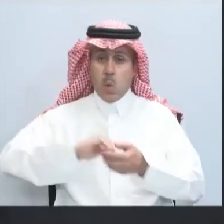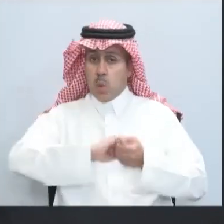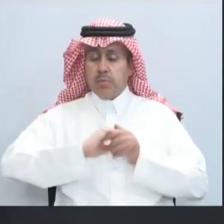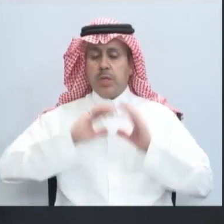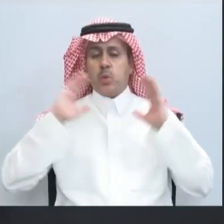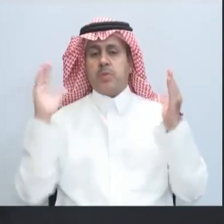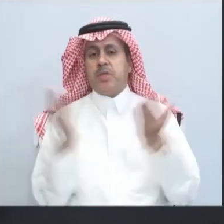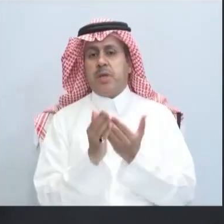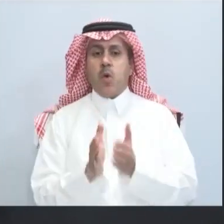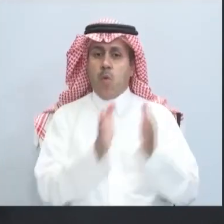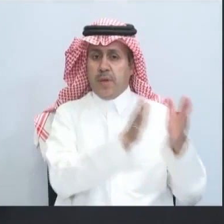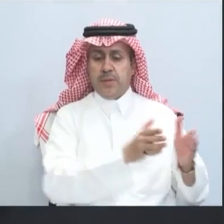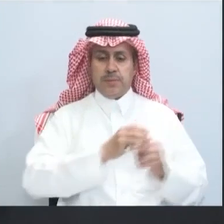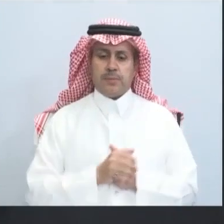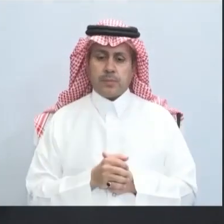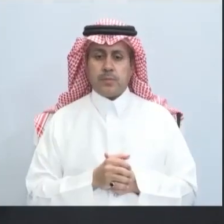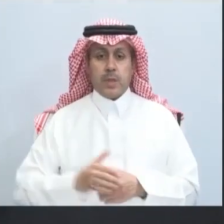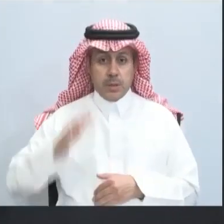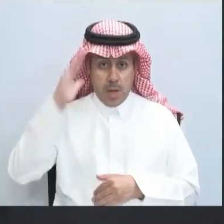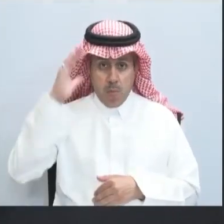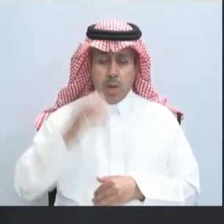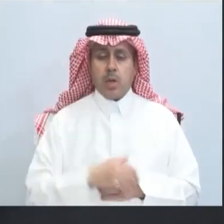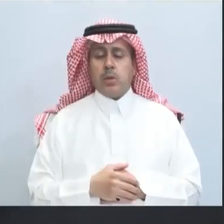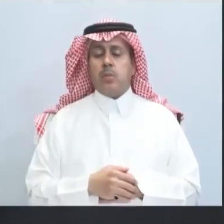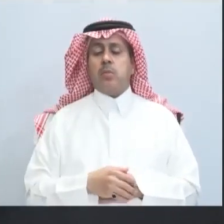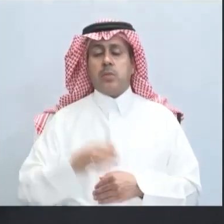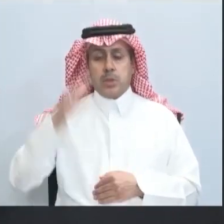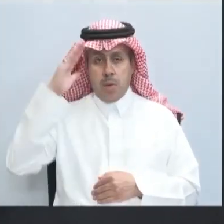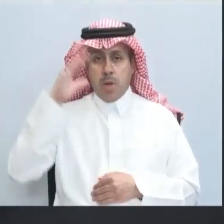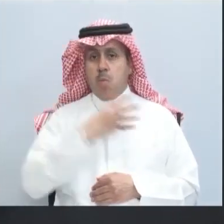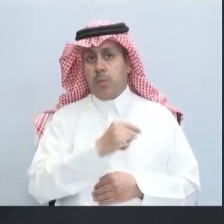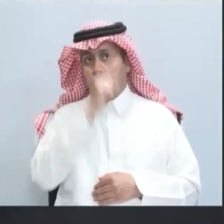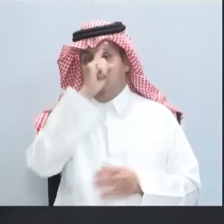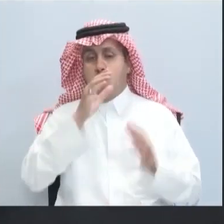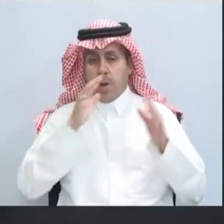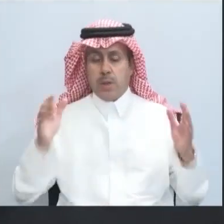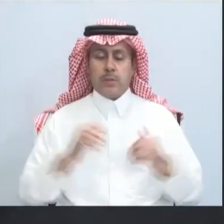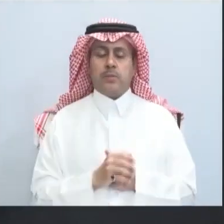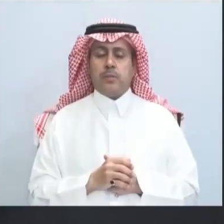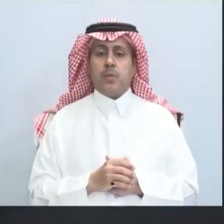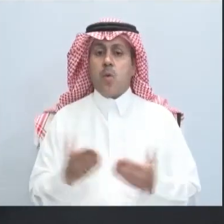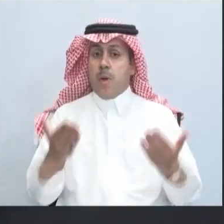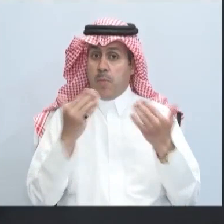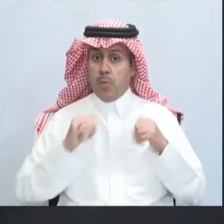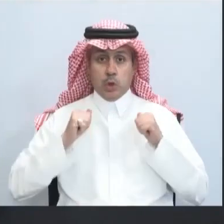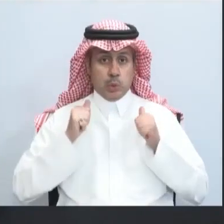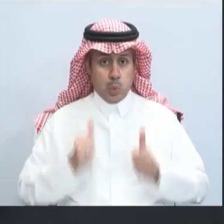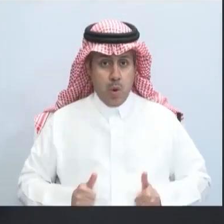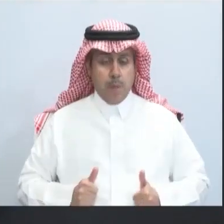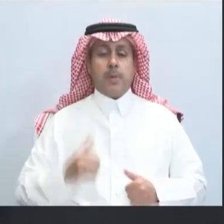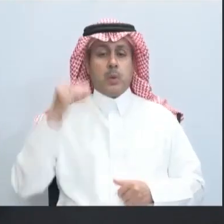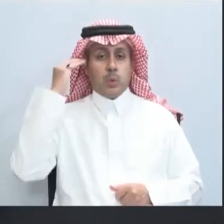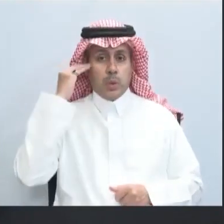وصحبه وسلم اجمعين وبعد السلام عليكم ورحمه الله وبركاته واهلا وسهلا ومرحبا بكم